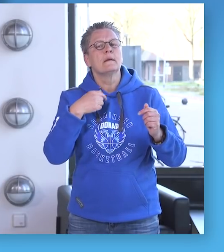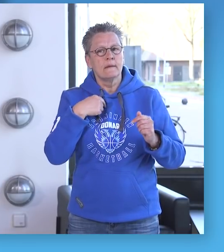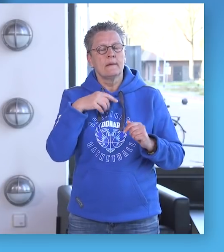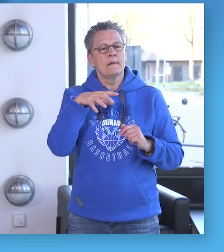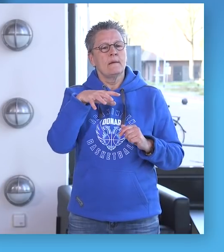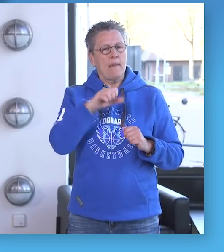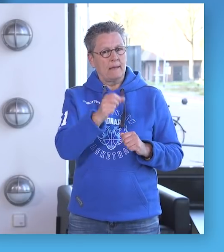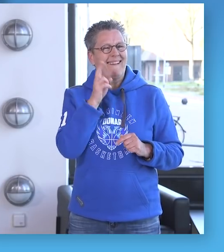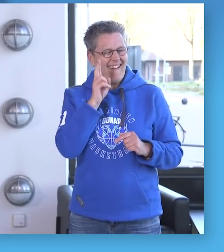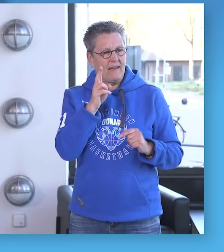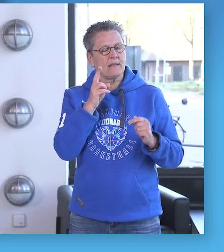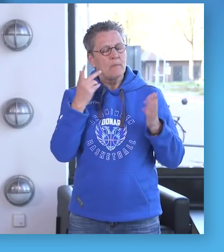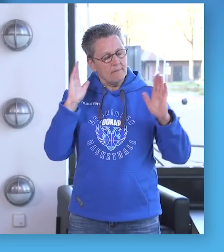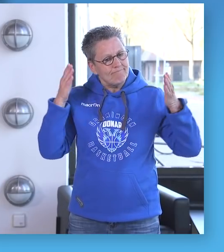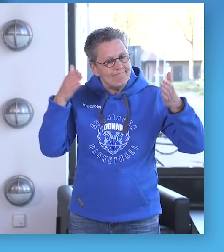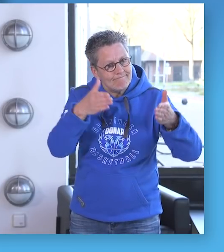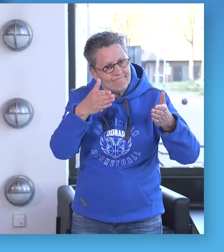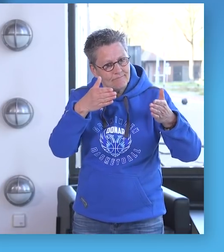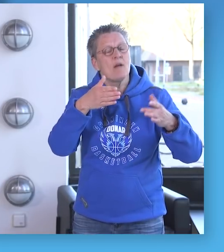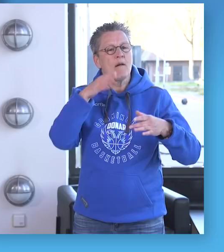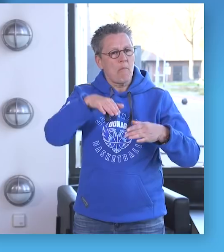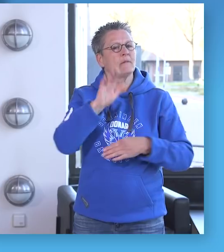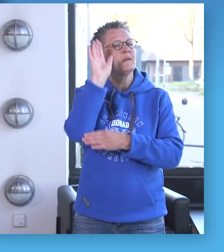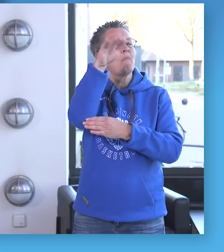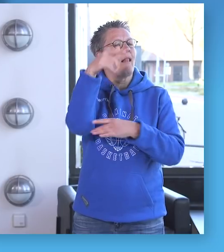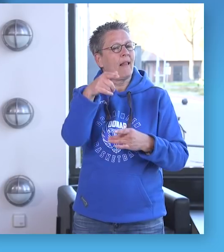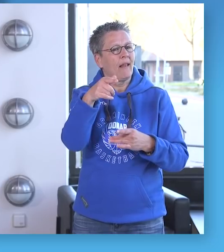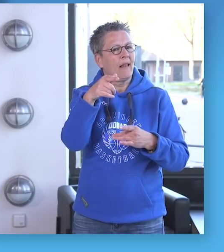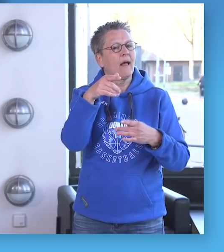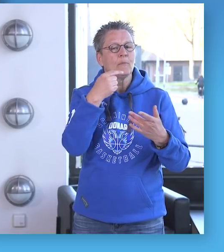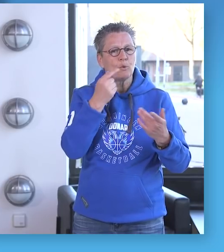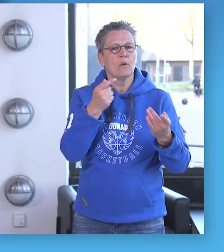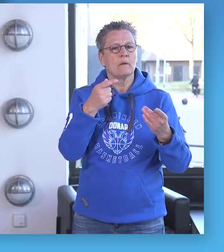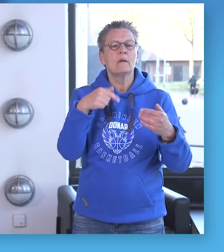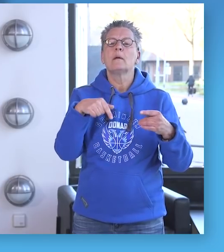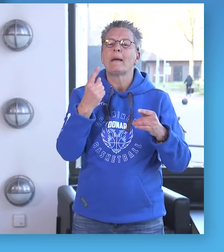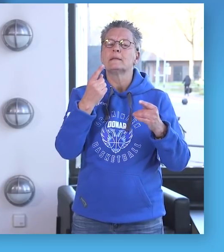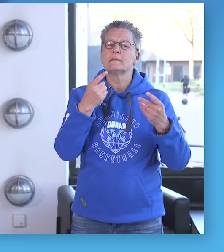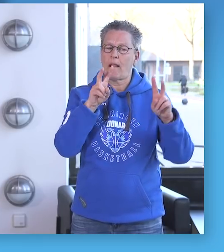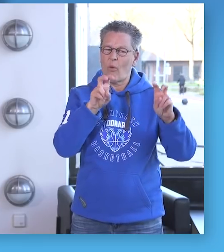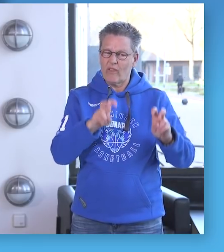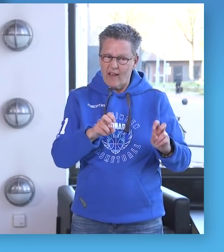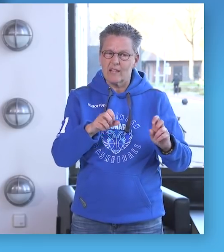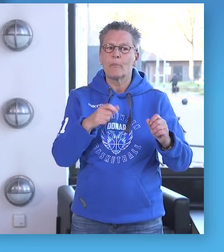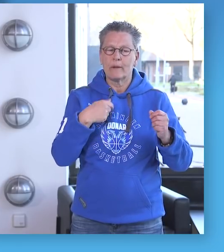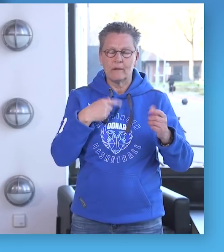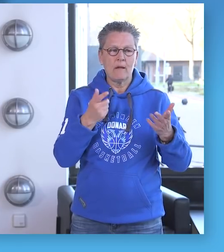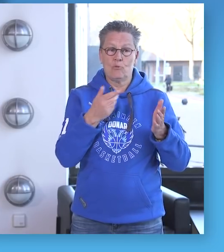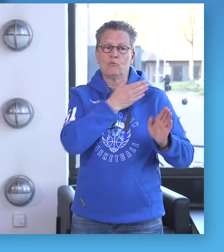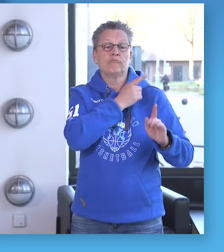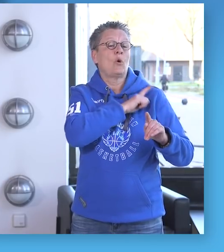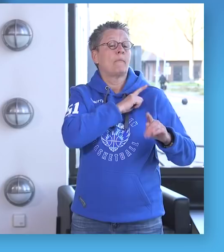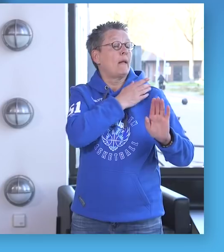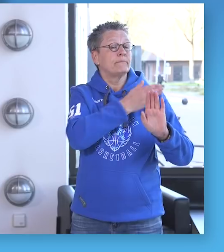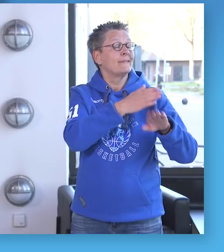weer echt met basketbal bezig ben. Onderwerpen die je meestal niet zo erg uit aan het diepen bent, die nu weer naar voren